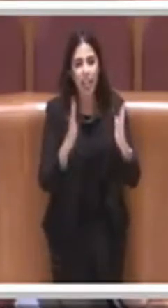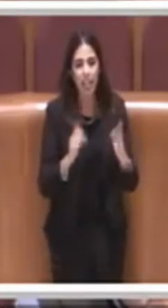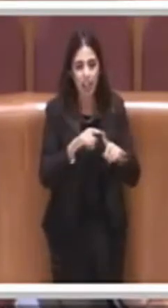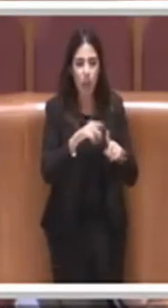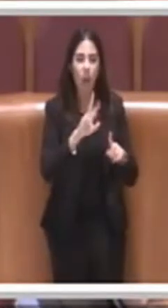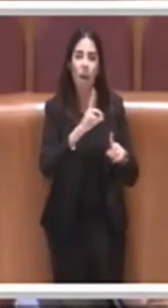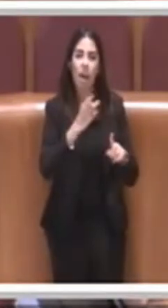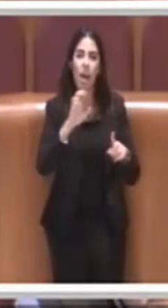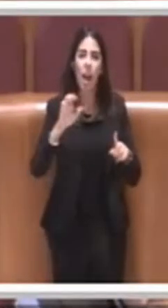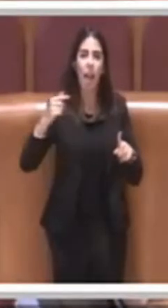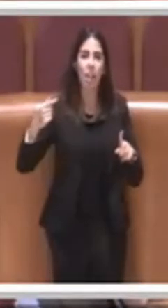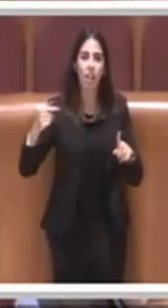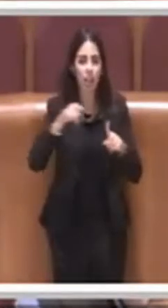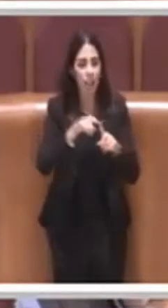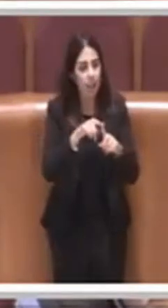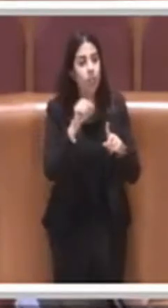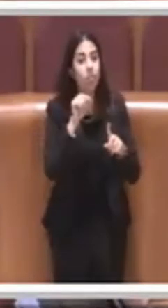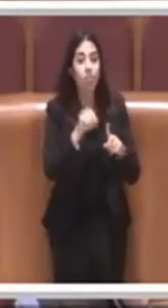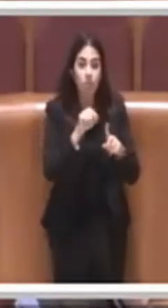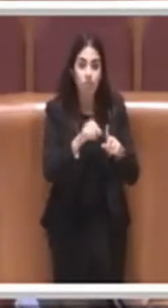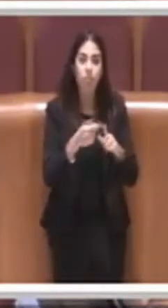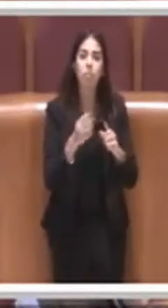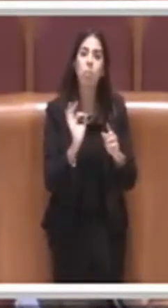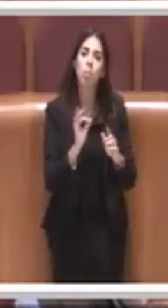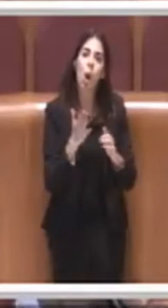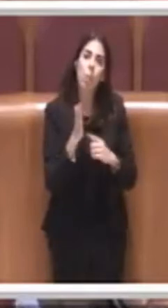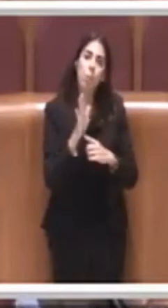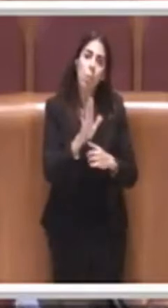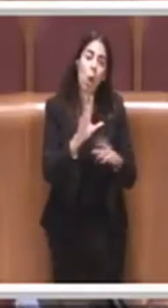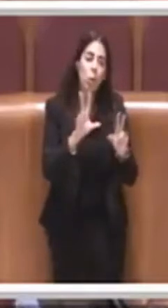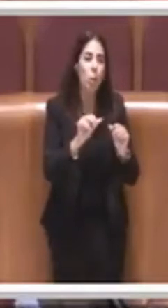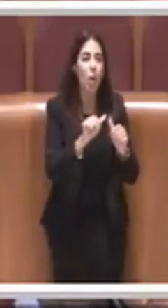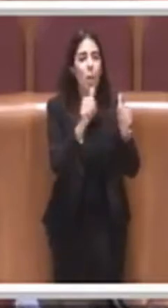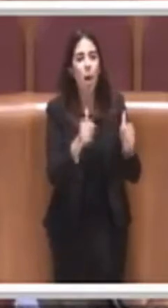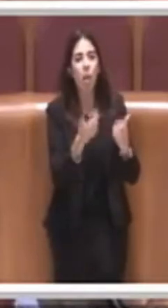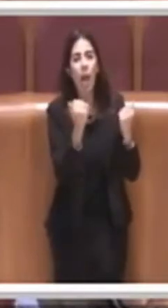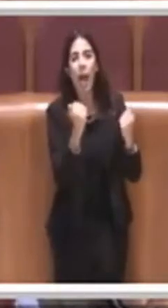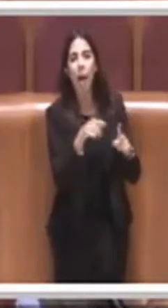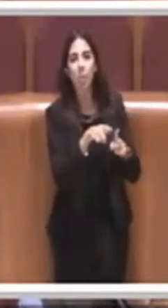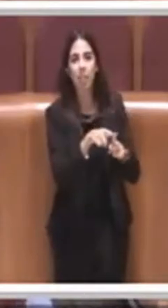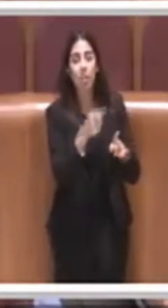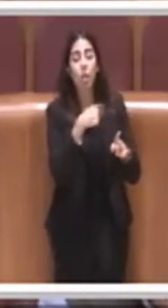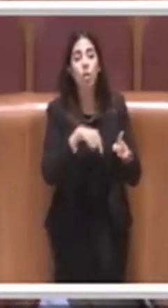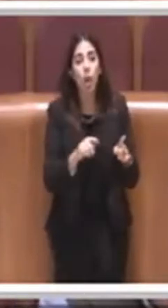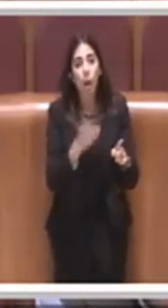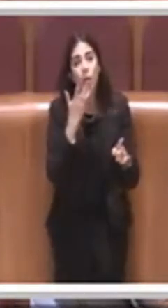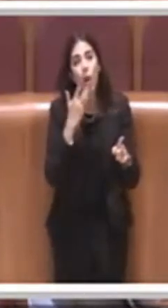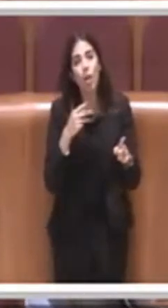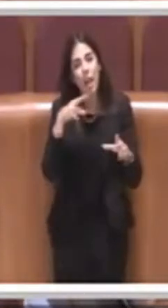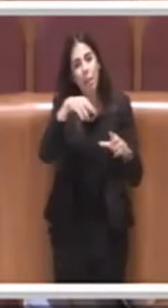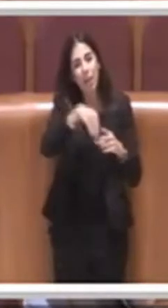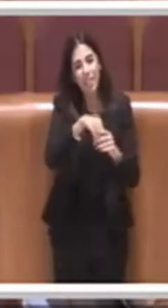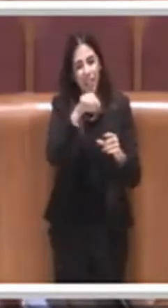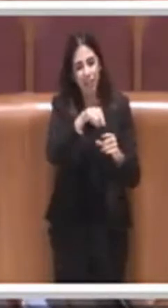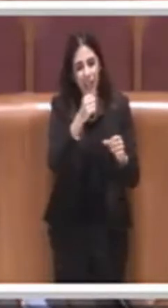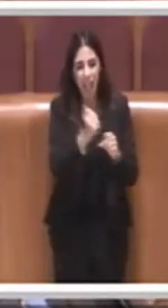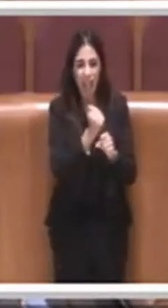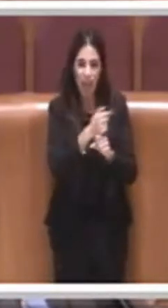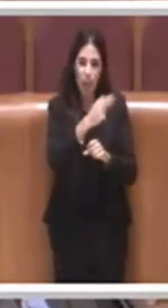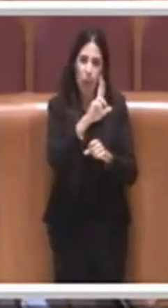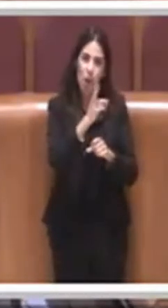proprio perché questo rappresenta un nuovo modo di abitare, chiediamo di inserire all'interno di questo lavoro